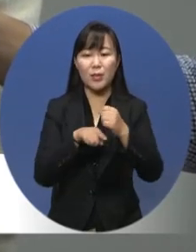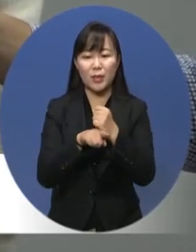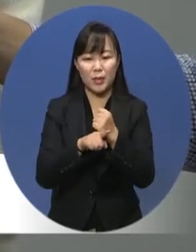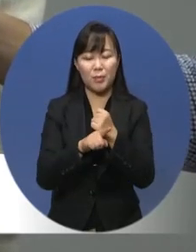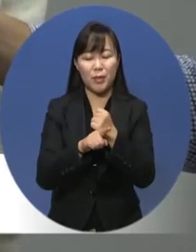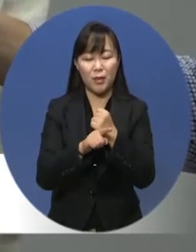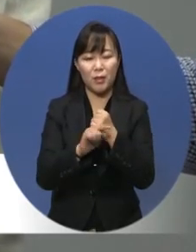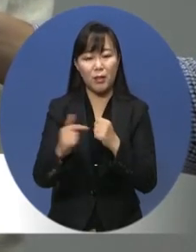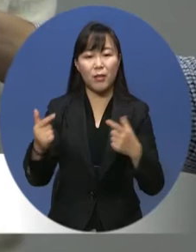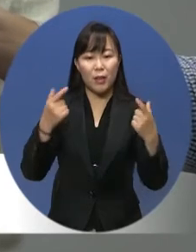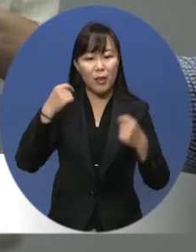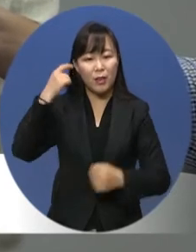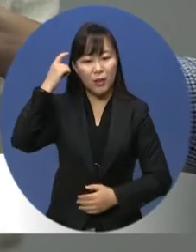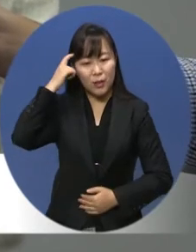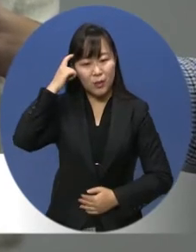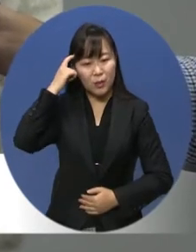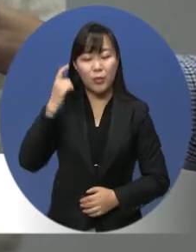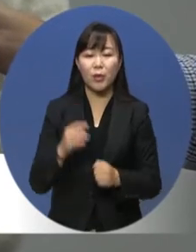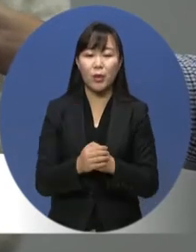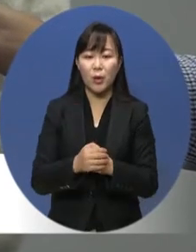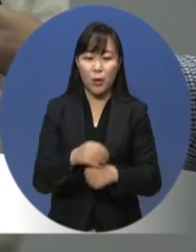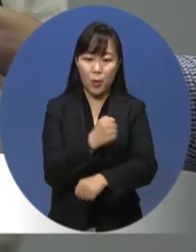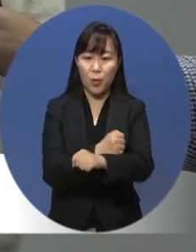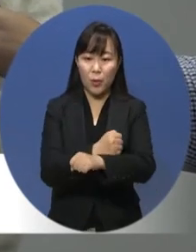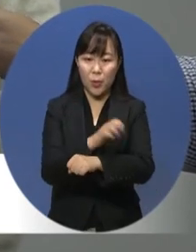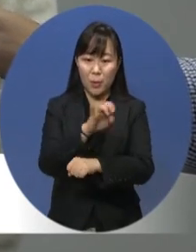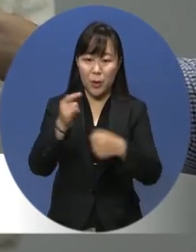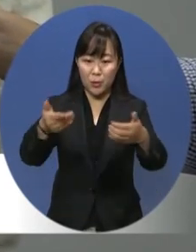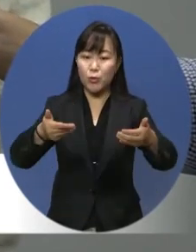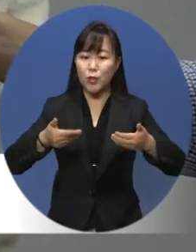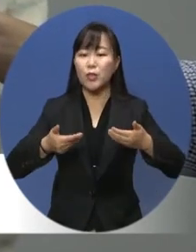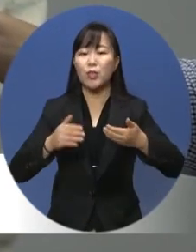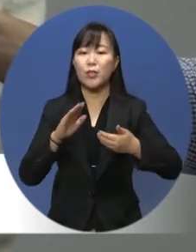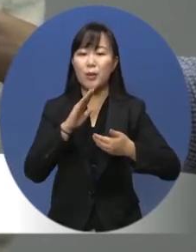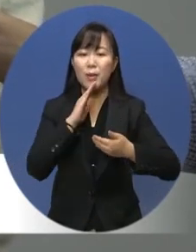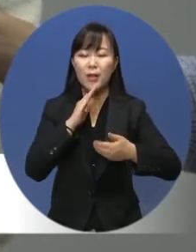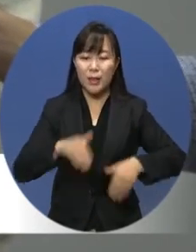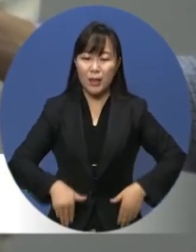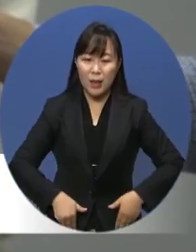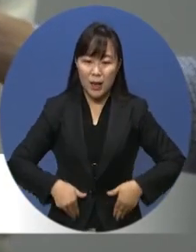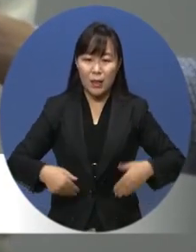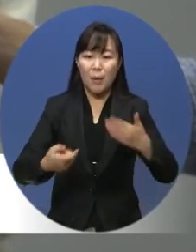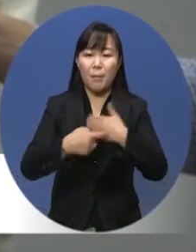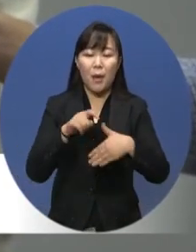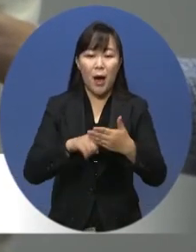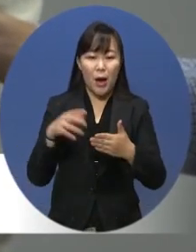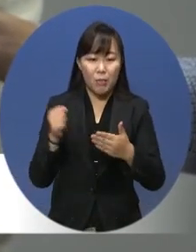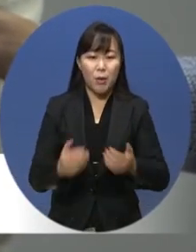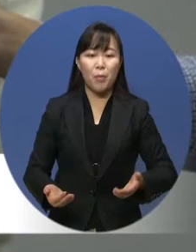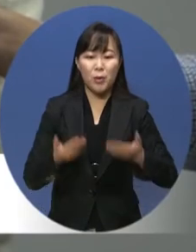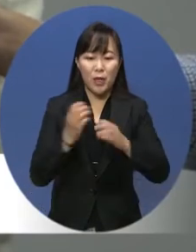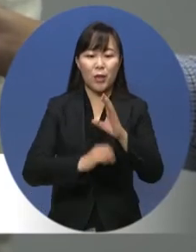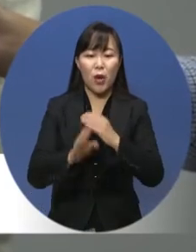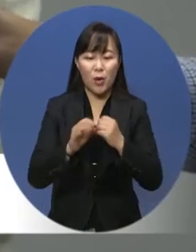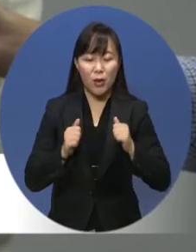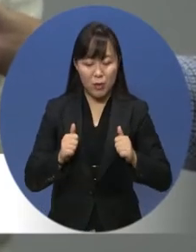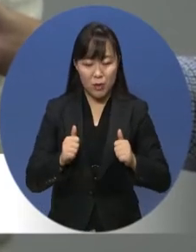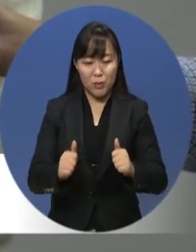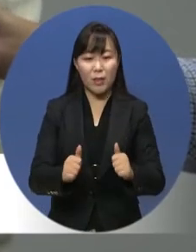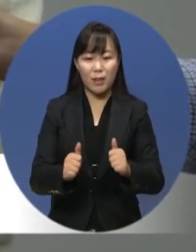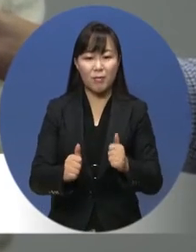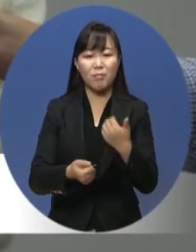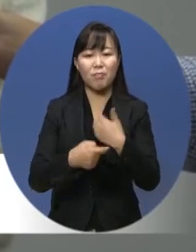너무 감사하고요. 오늘 공로패까지 주셔가지고 정말 따뜻한 마음으로 봉사를 더 열심히